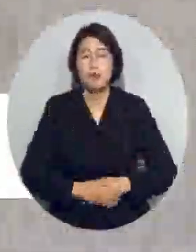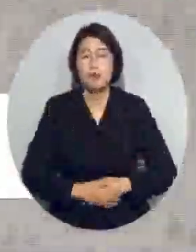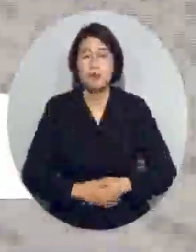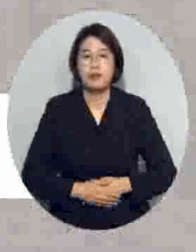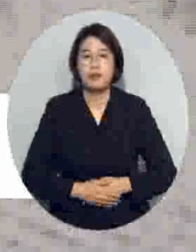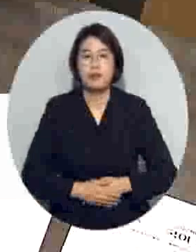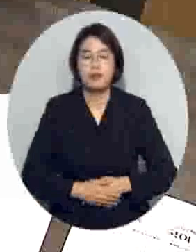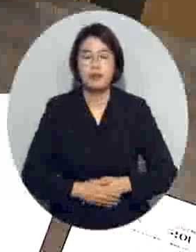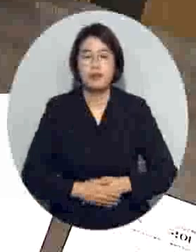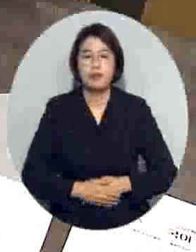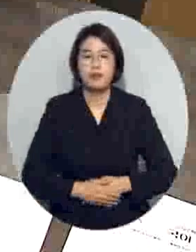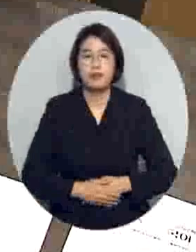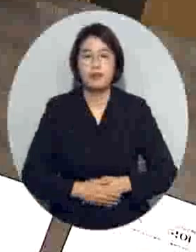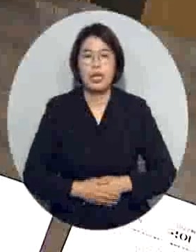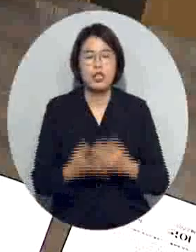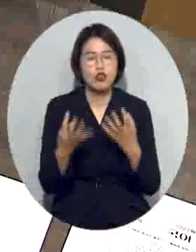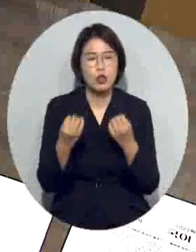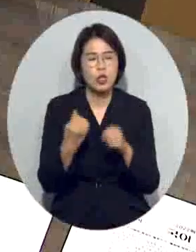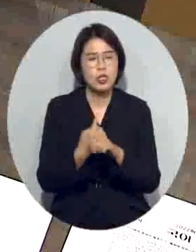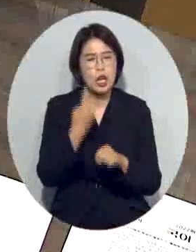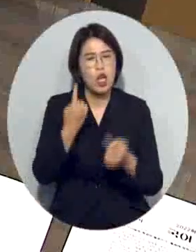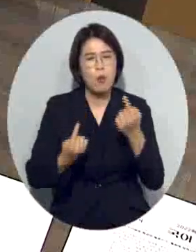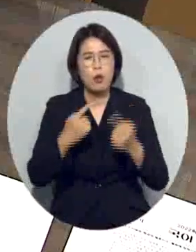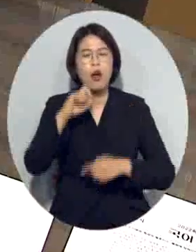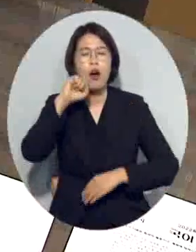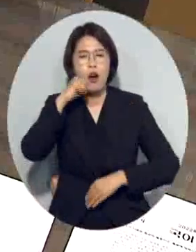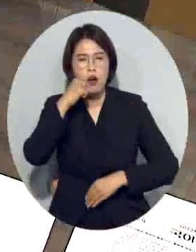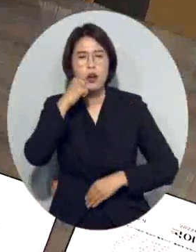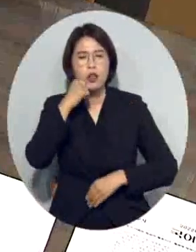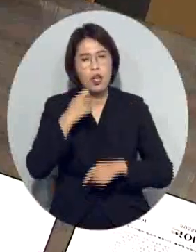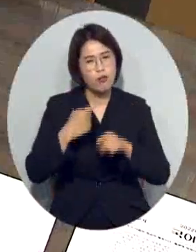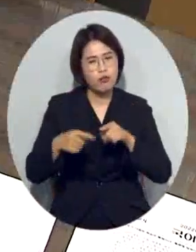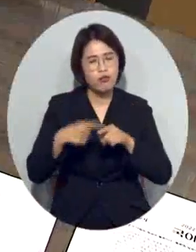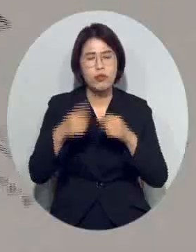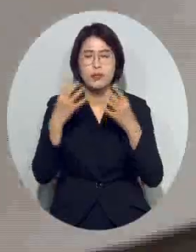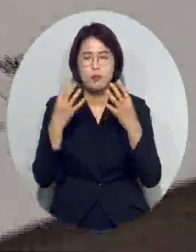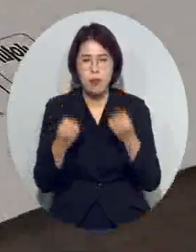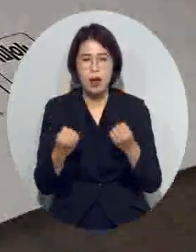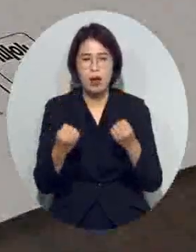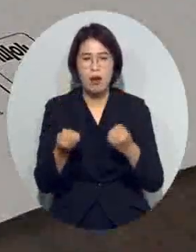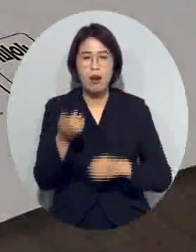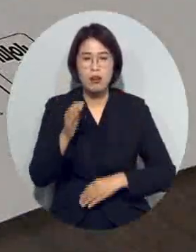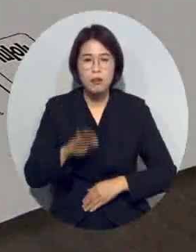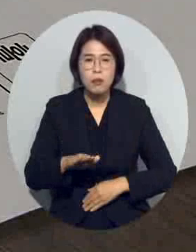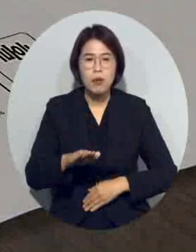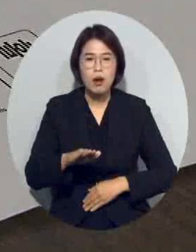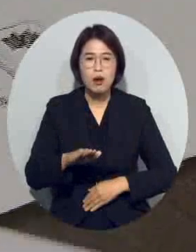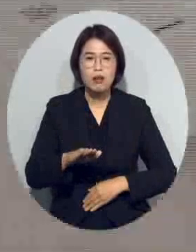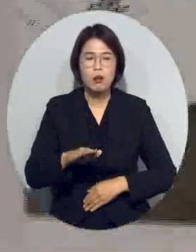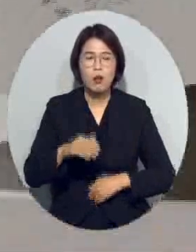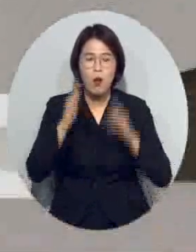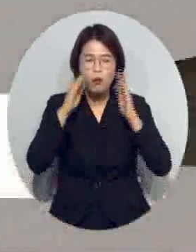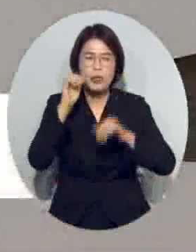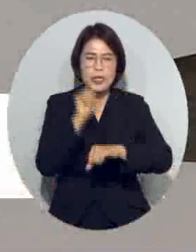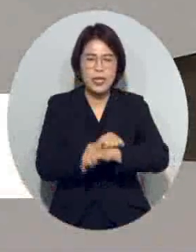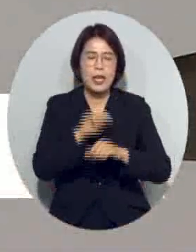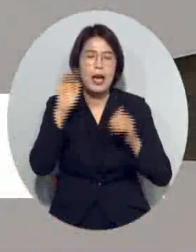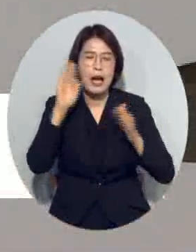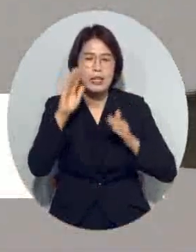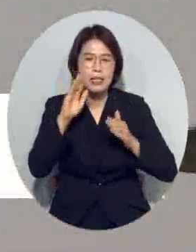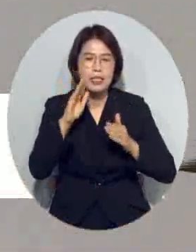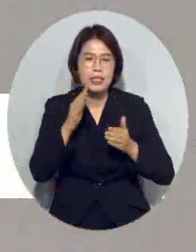분석했습니다. 수학도 지난해보다 어려웠다는 분석이 많았습니다. 다만 최상위 학생의 변별력을